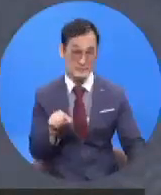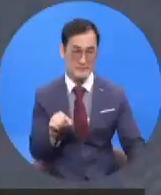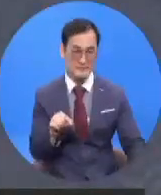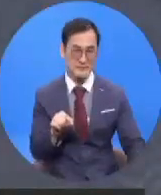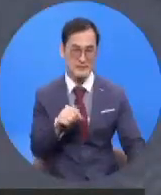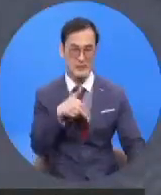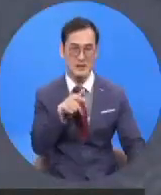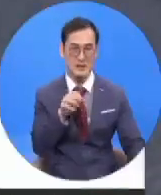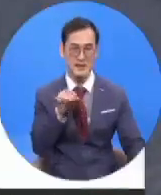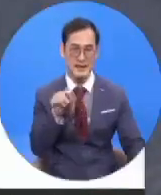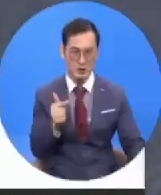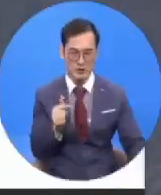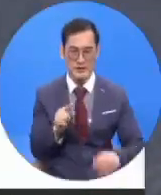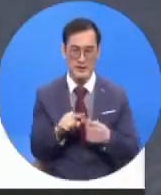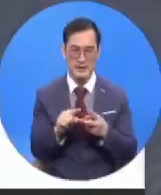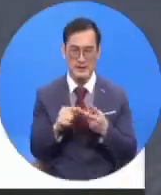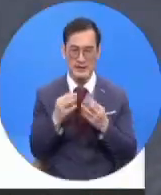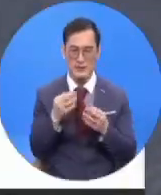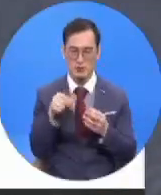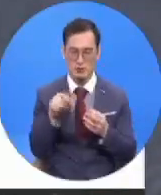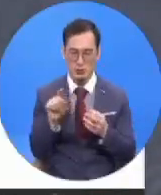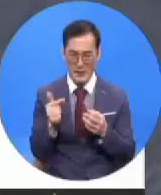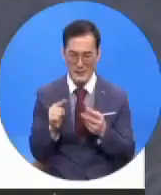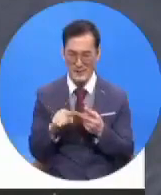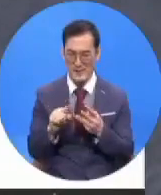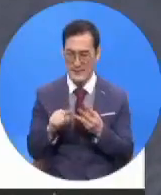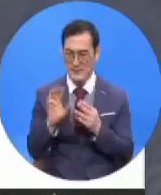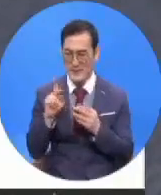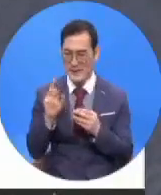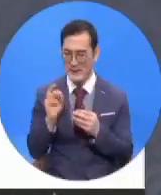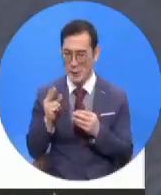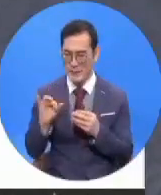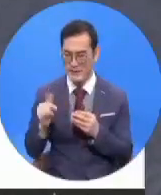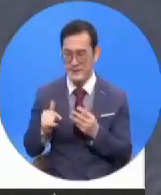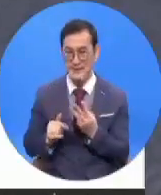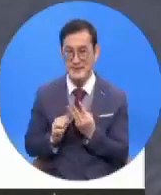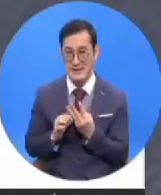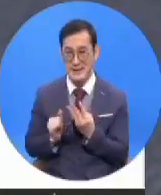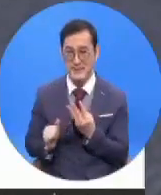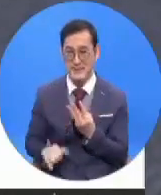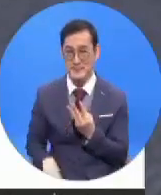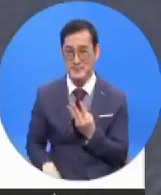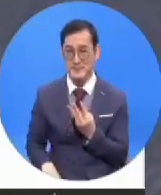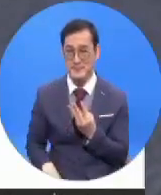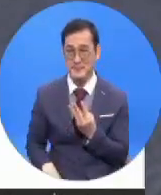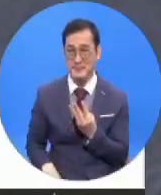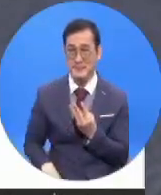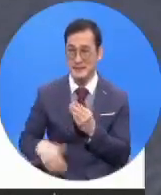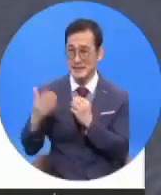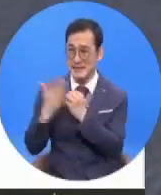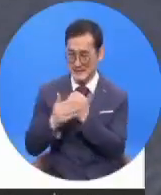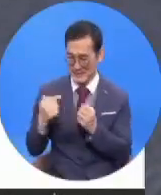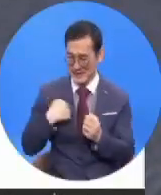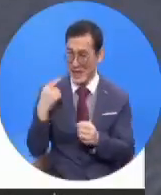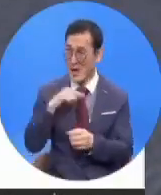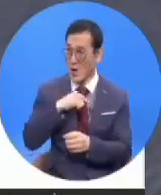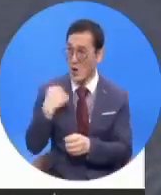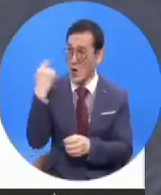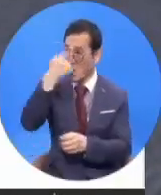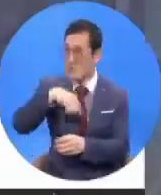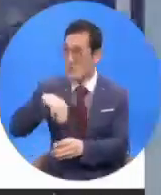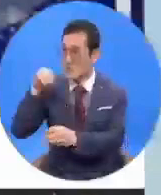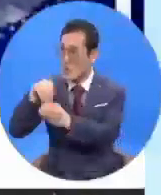네. 김두관, 그다음에 박용진 이세 분, 저 사진 네명 중에 이세 분은 강하게 이 포스트에